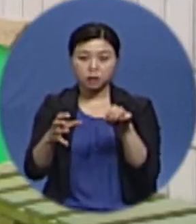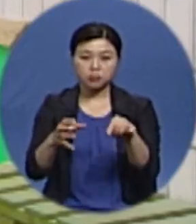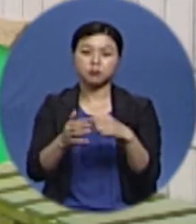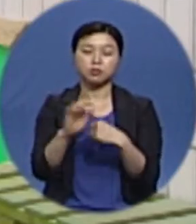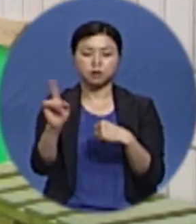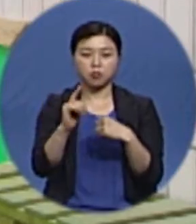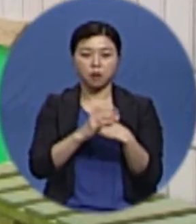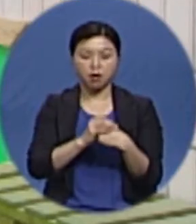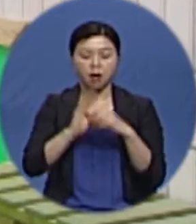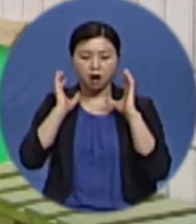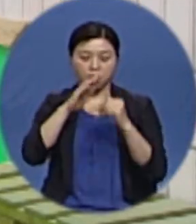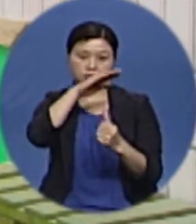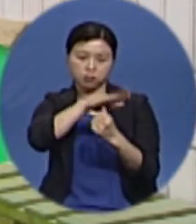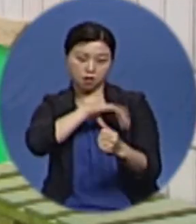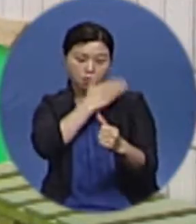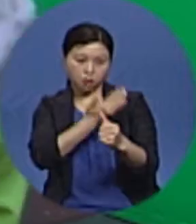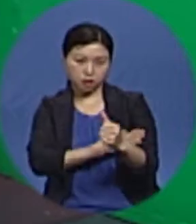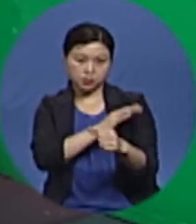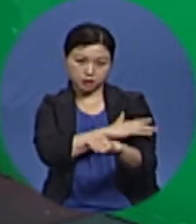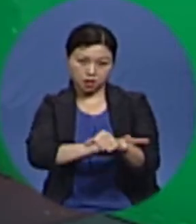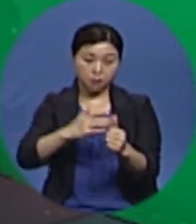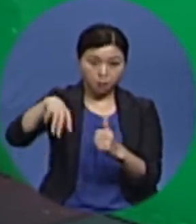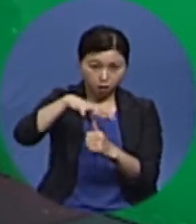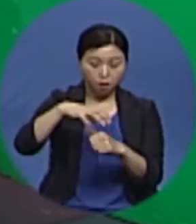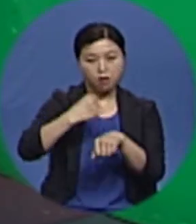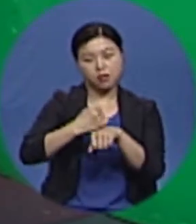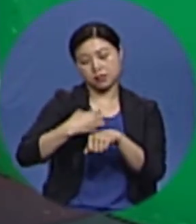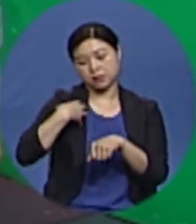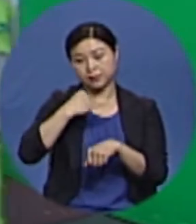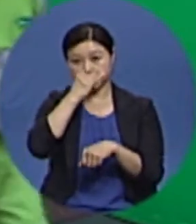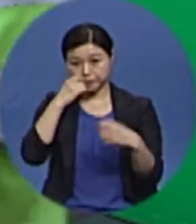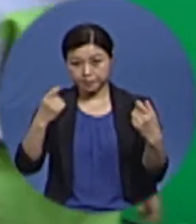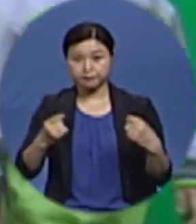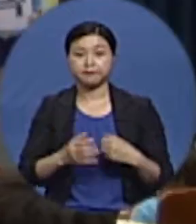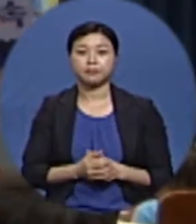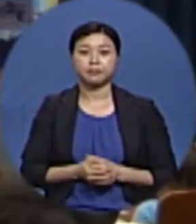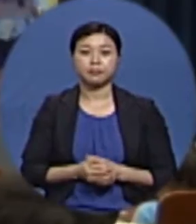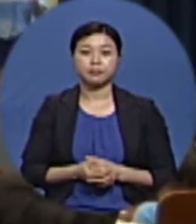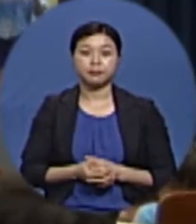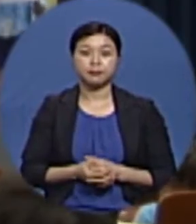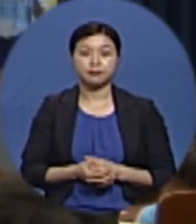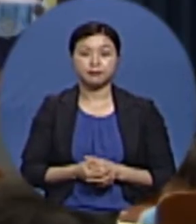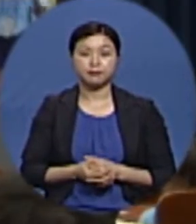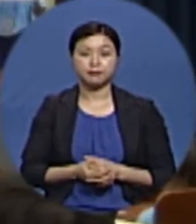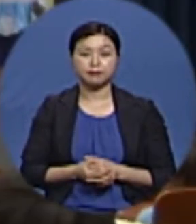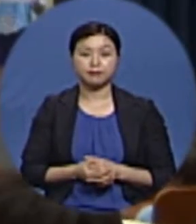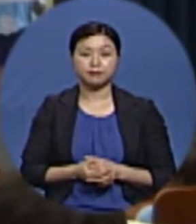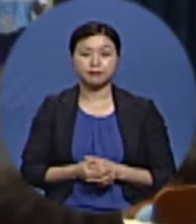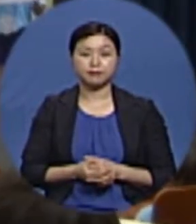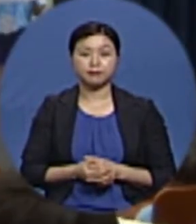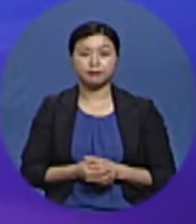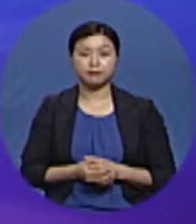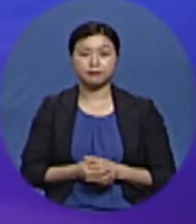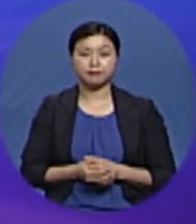아동의 권리를 최대한 지켜줘야 할 의무가 있습니다. 복지TV 뉴스 이명화입니다.